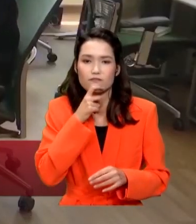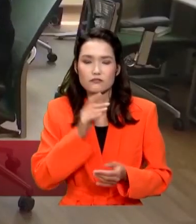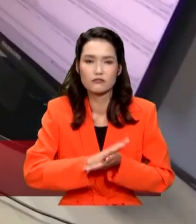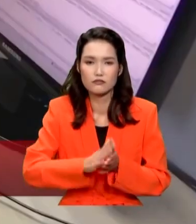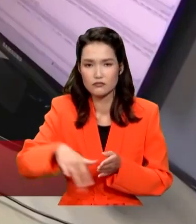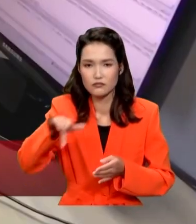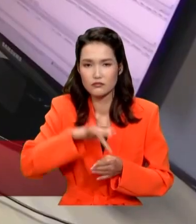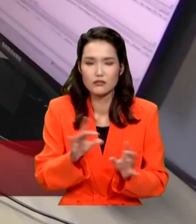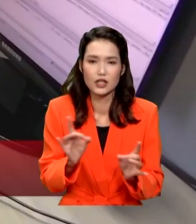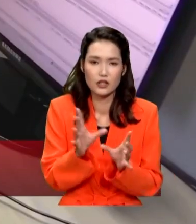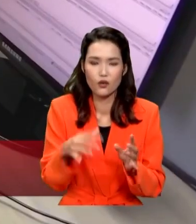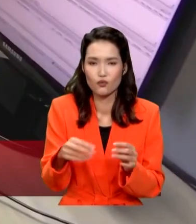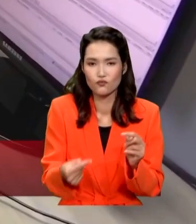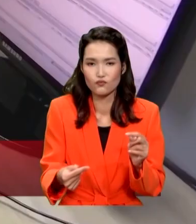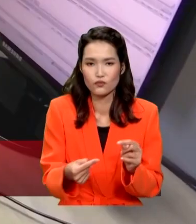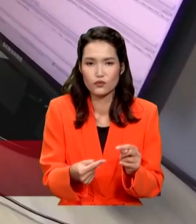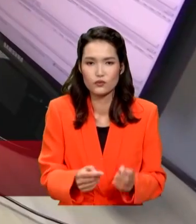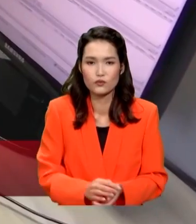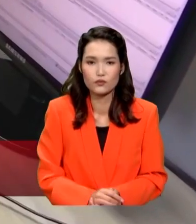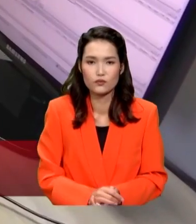экономистов расходятся.